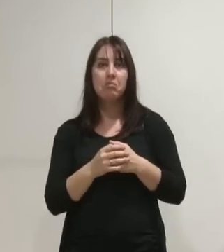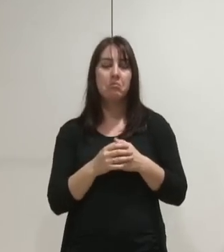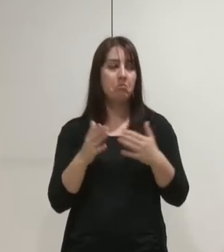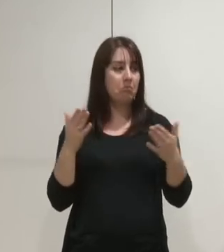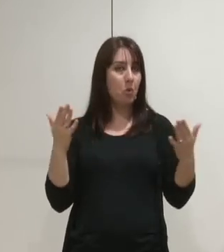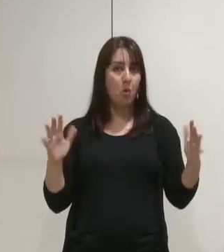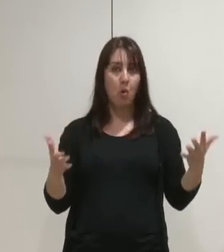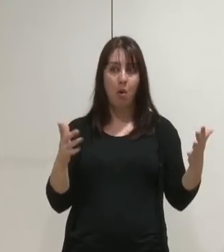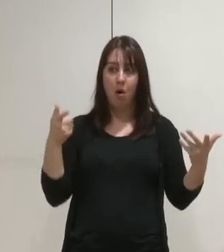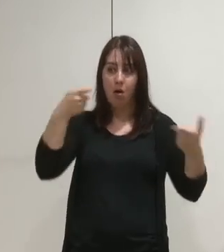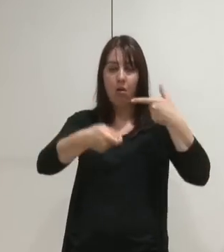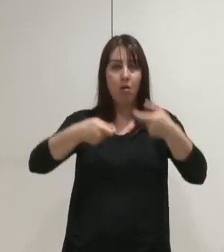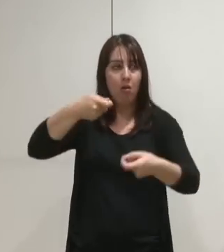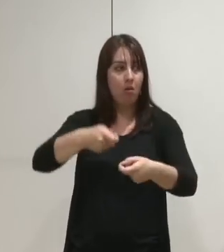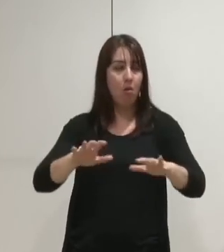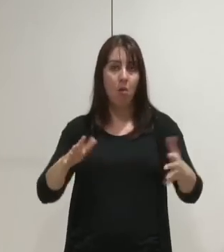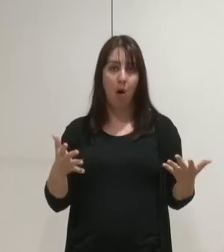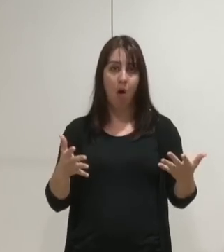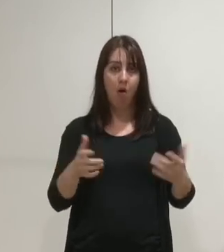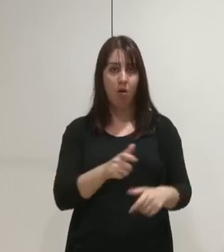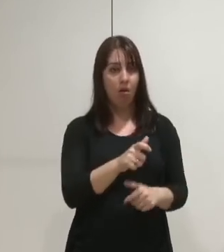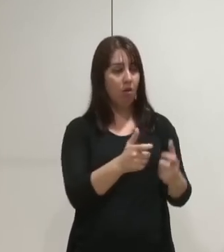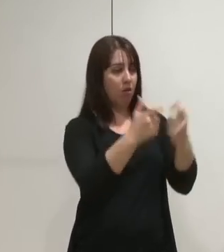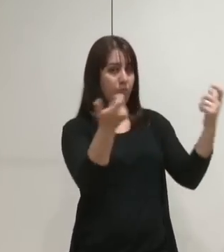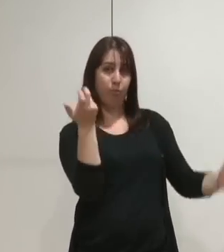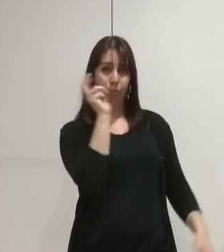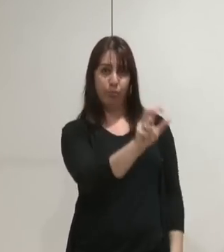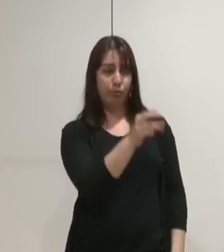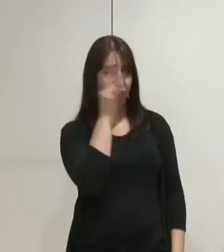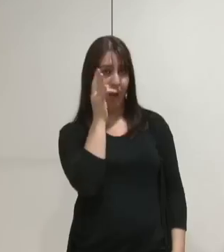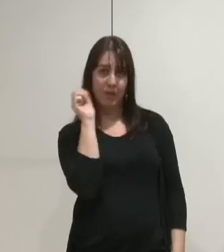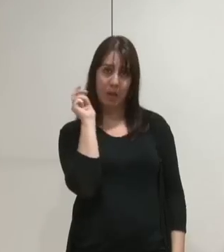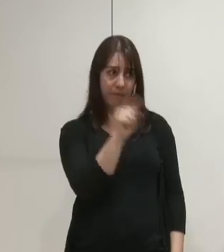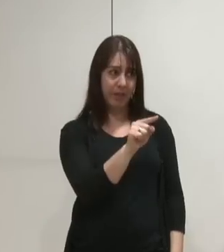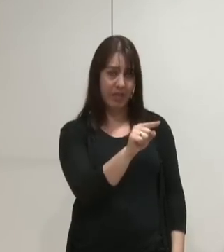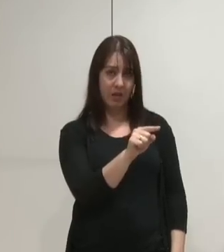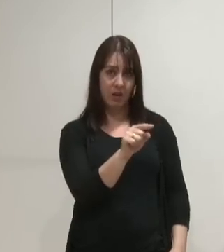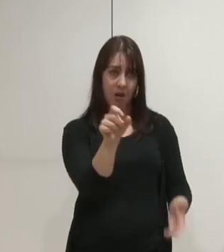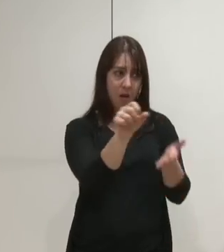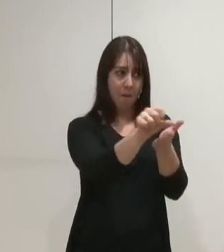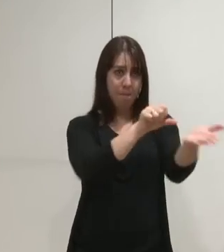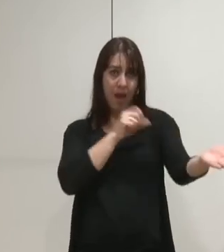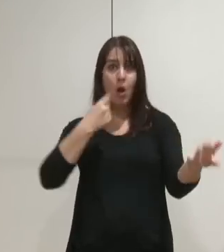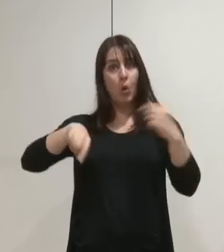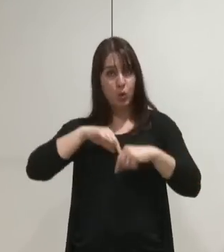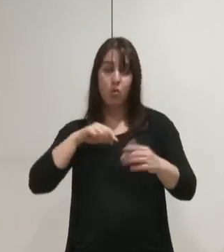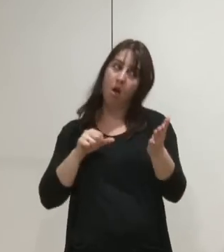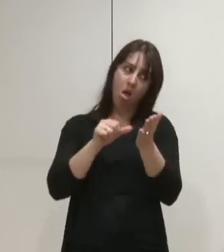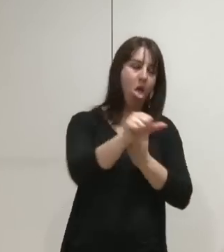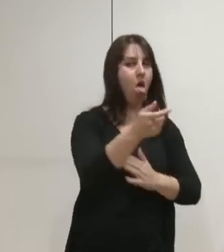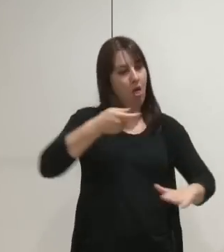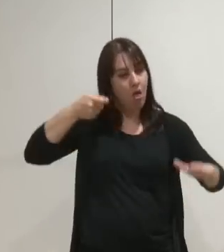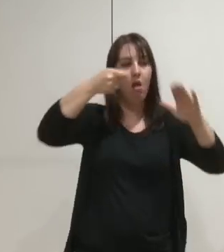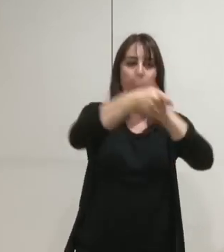contribution si c'est vraiment le fermier qui va payer au délégants ou si au contraire c'est nous qui allons devoir mettre